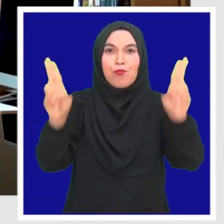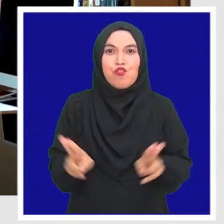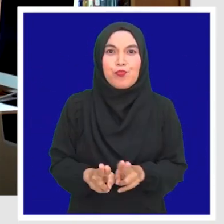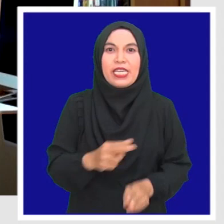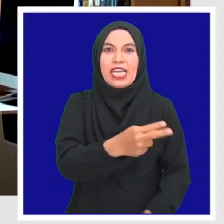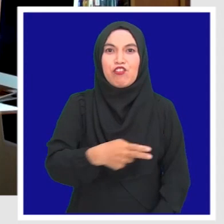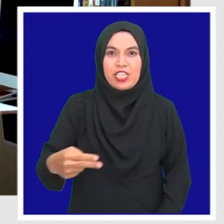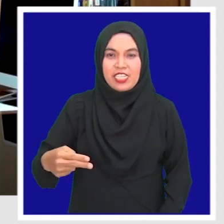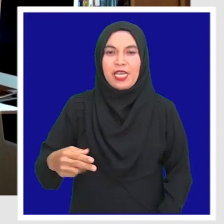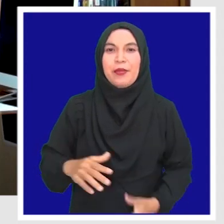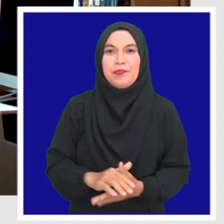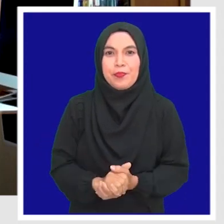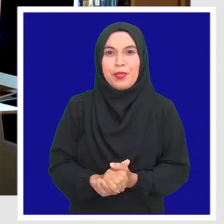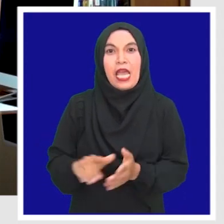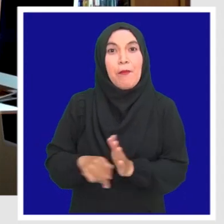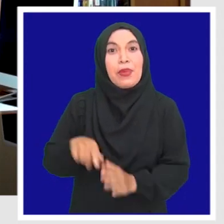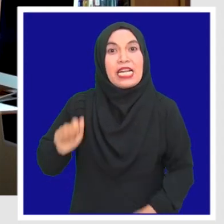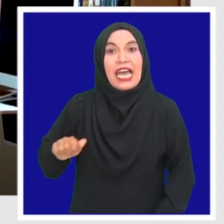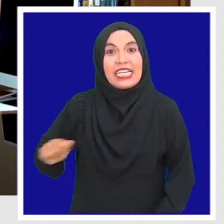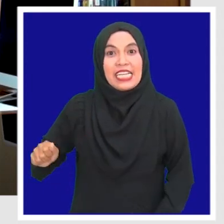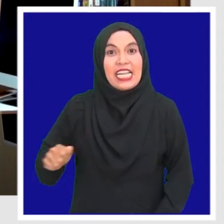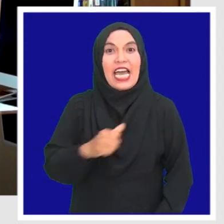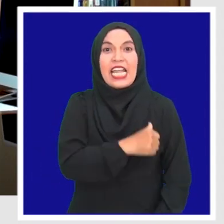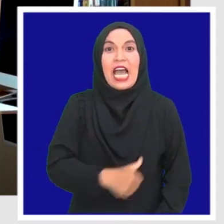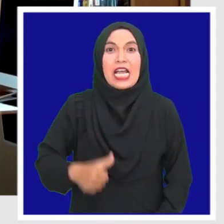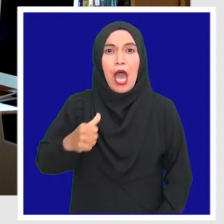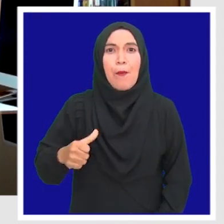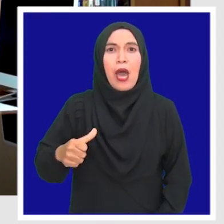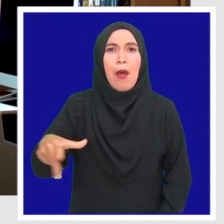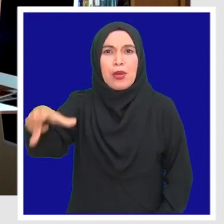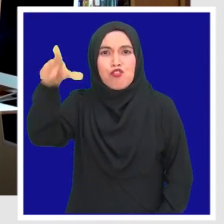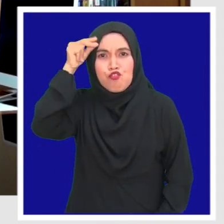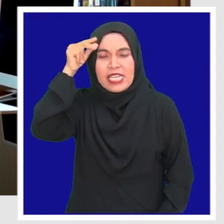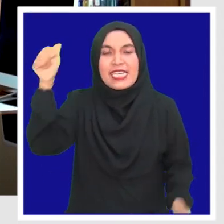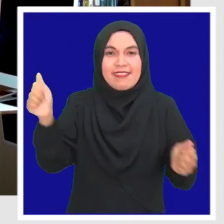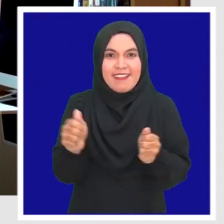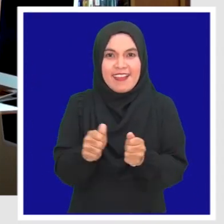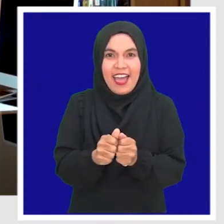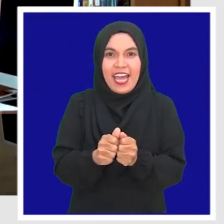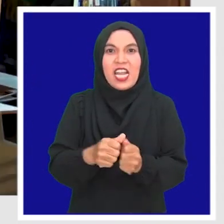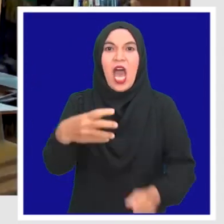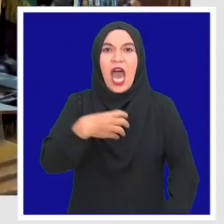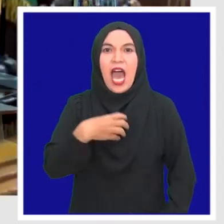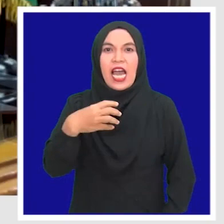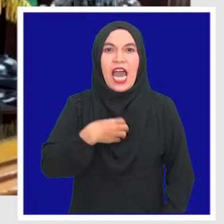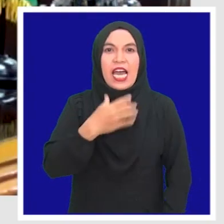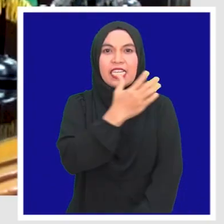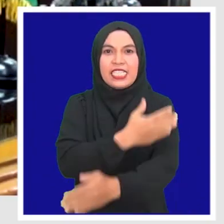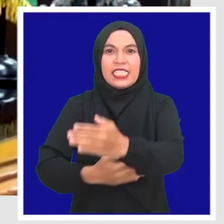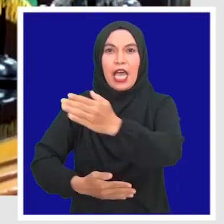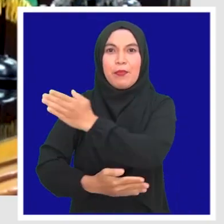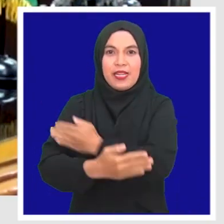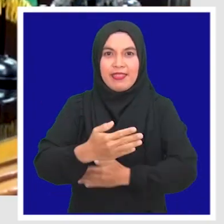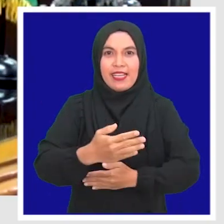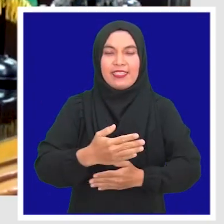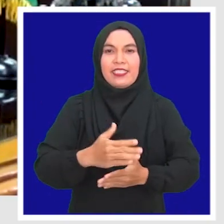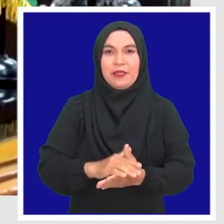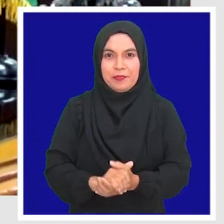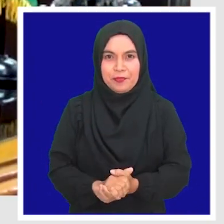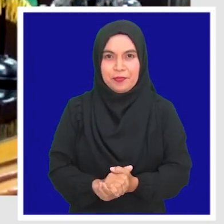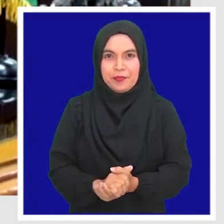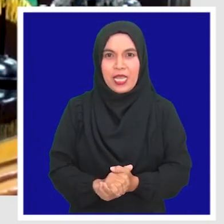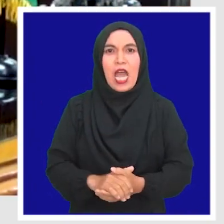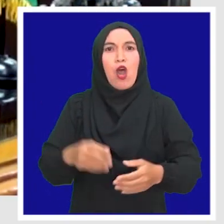Republik Indonesia. Peradilan Agama sangat peduli dengan pemenuhan hak-hak